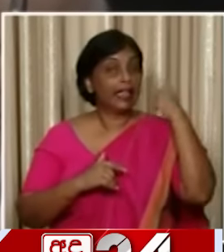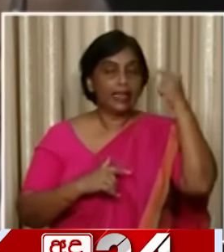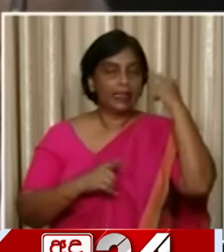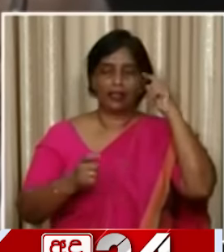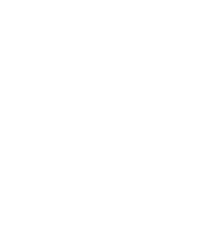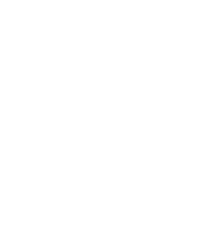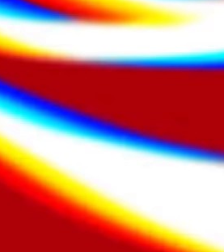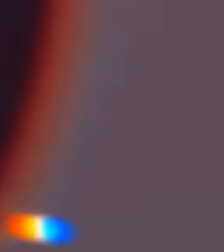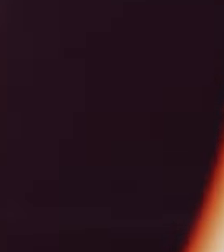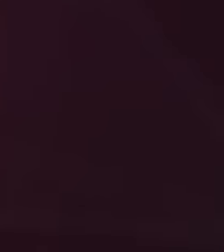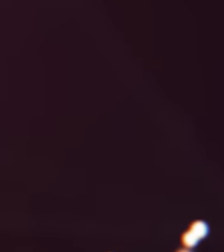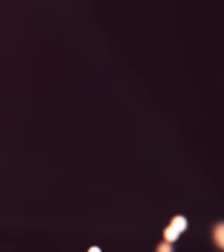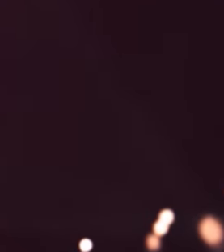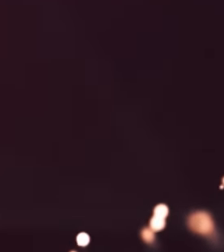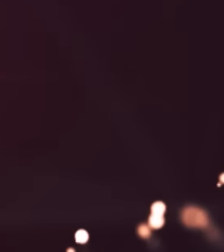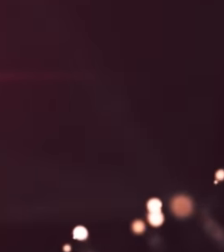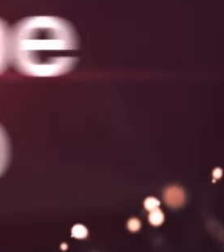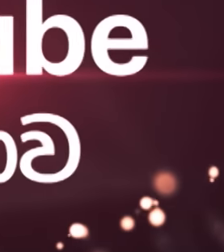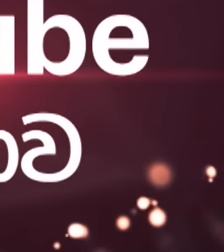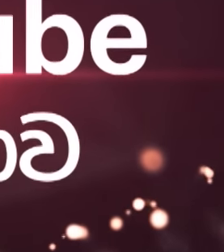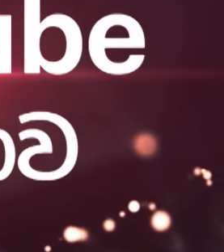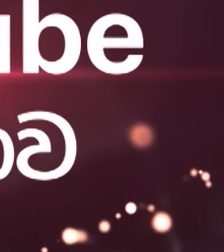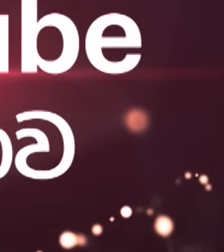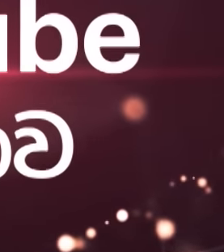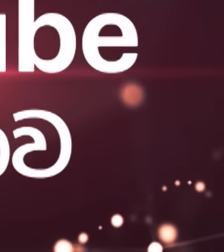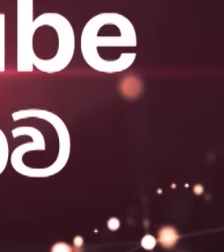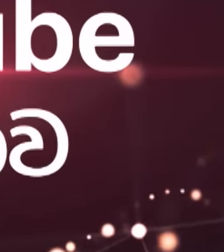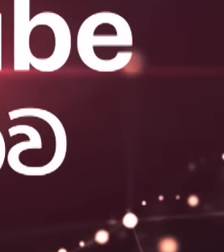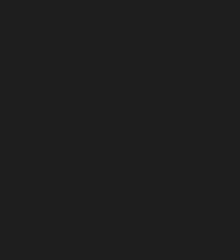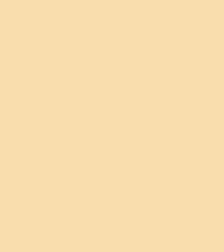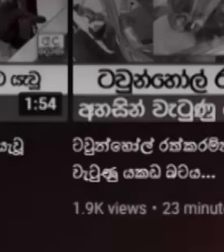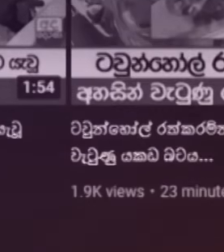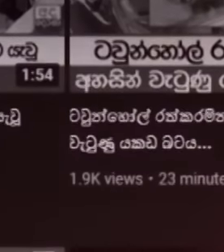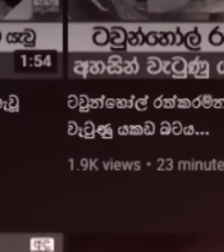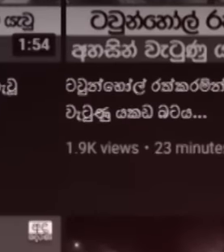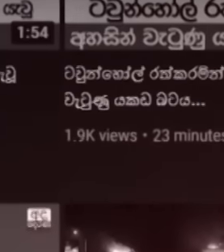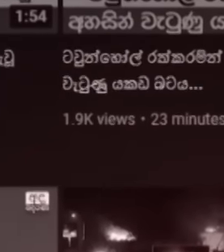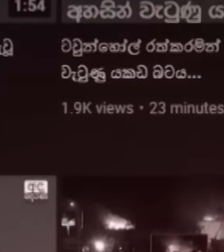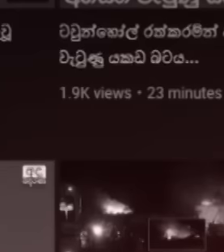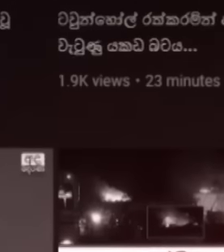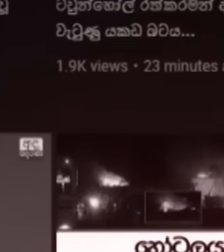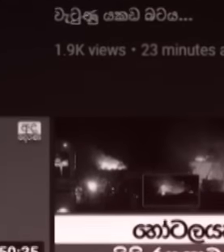වෙනස් කරගන්න කියලා. අද දෙරණ YouTube නාලිකාව